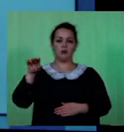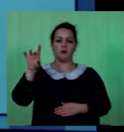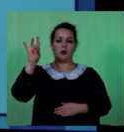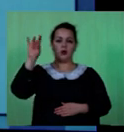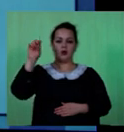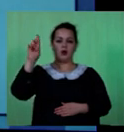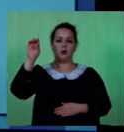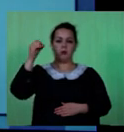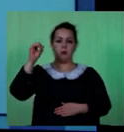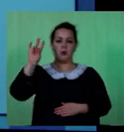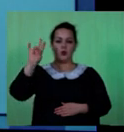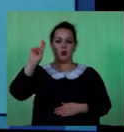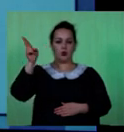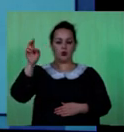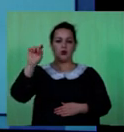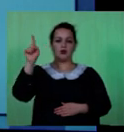ребенок,